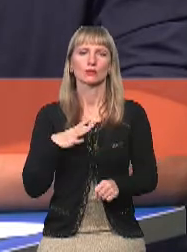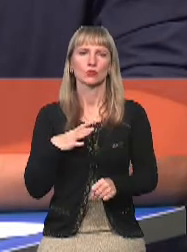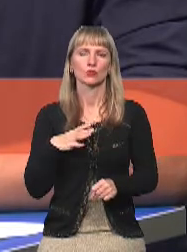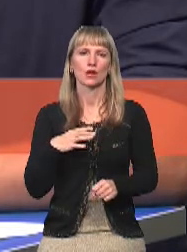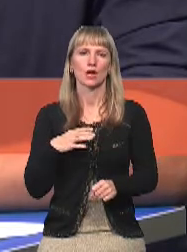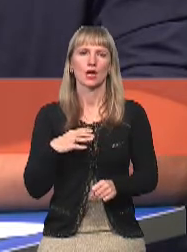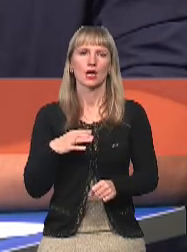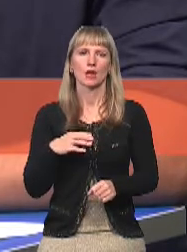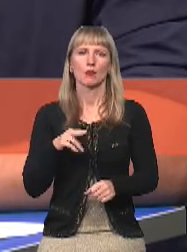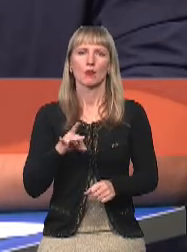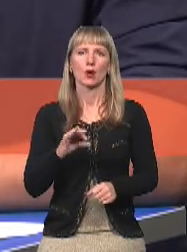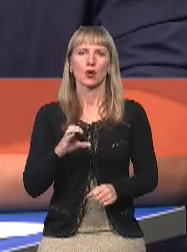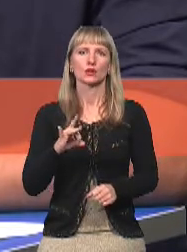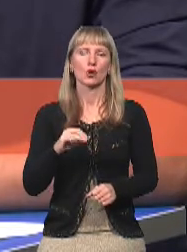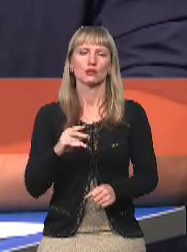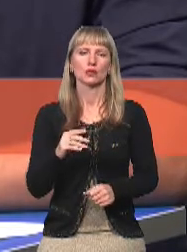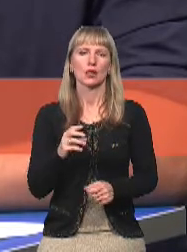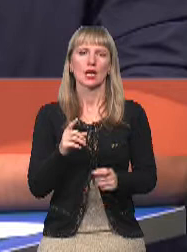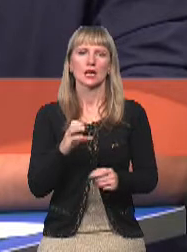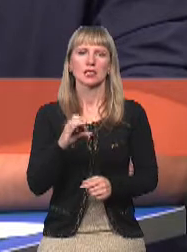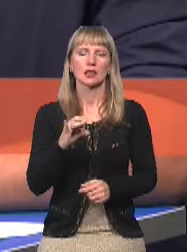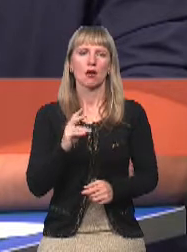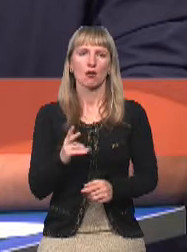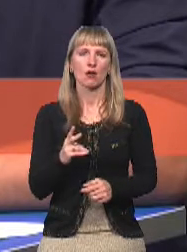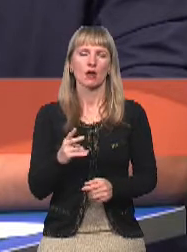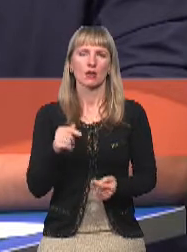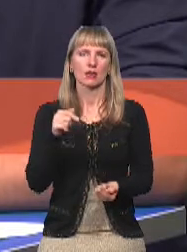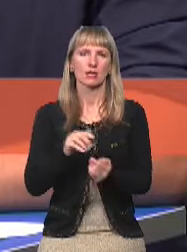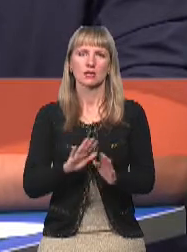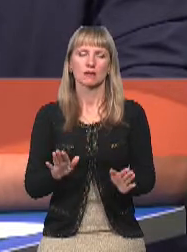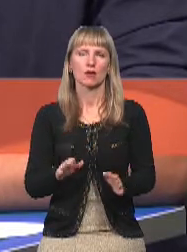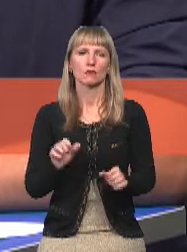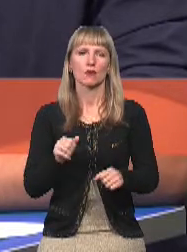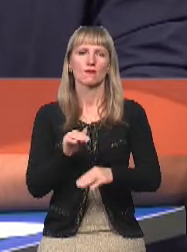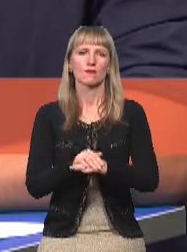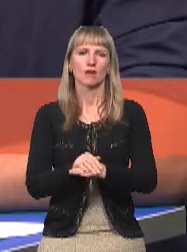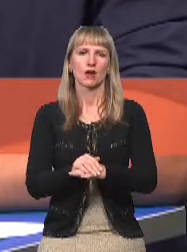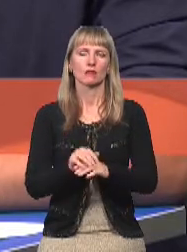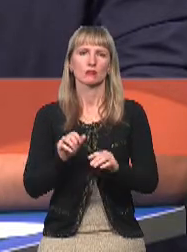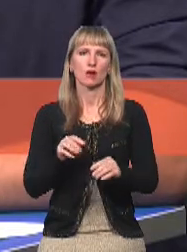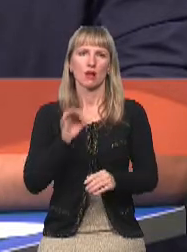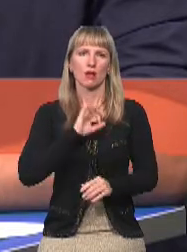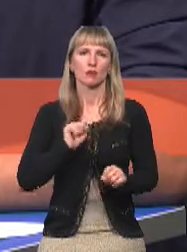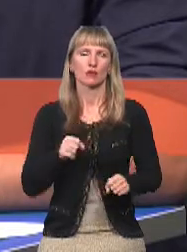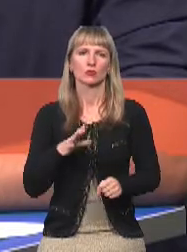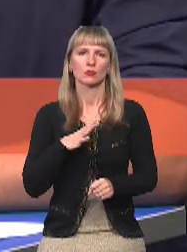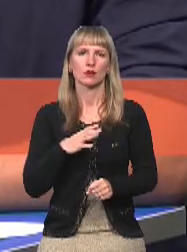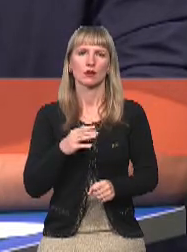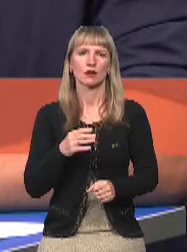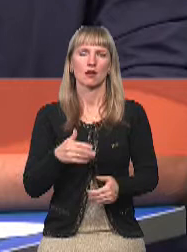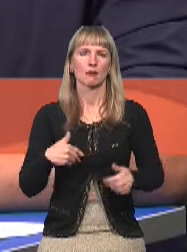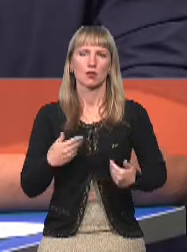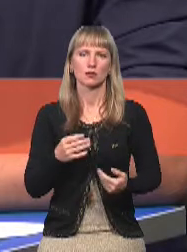прострочені. Це теж є значущий такий фактор, який не може бути дієвим і,